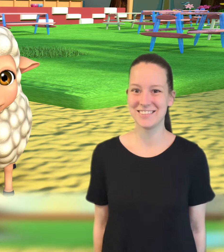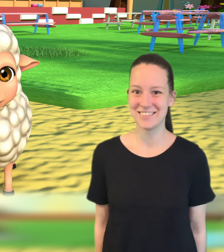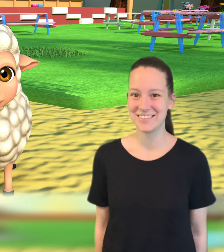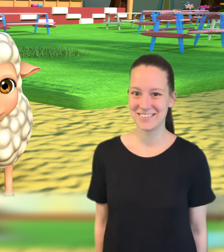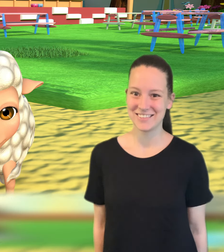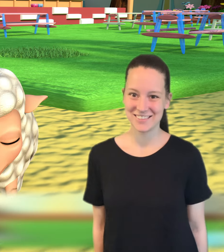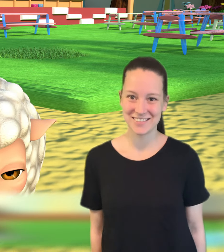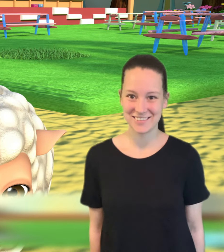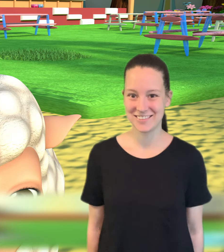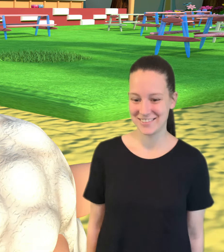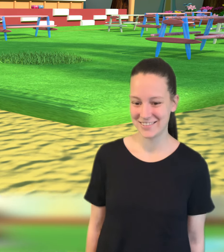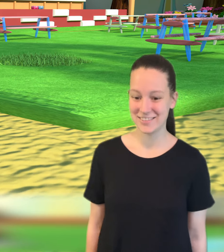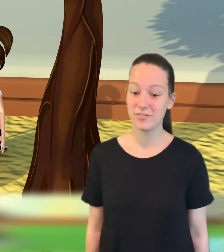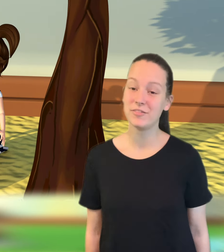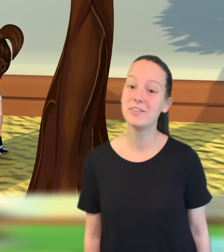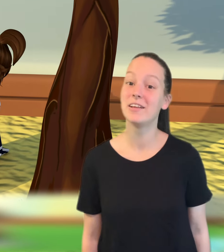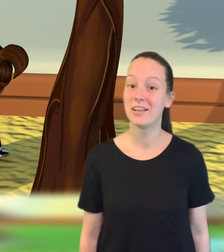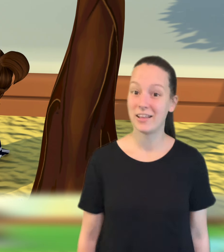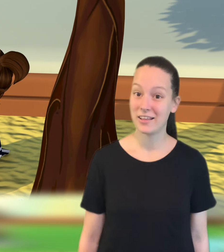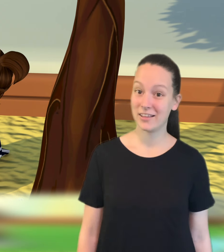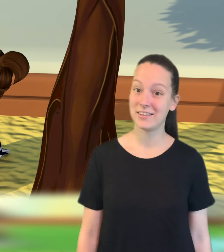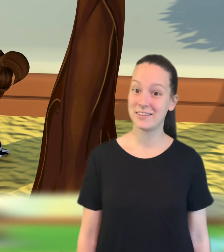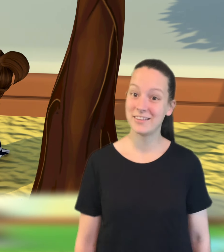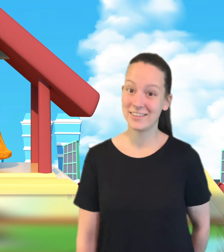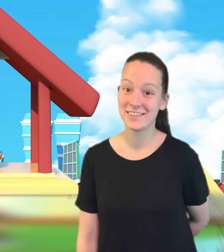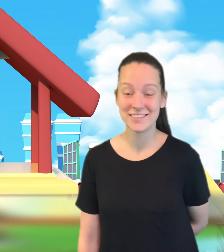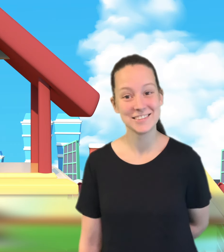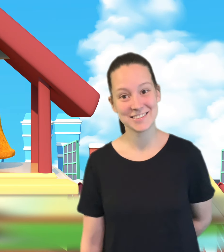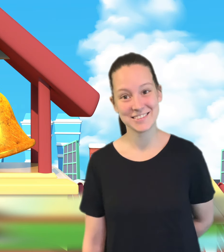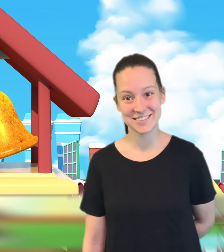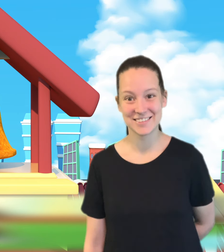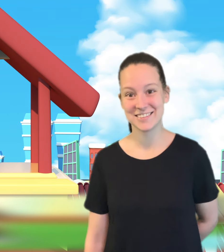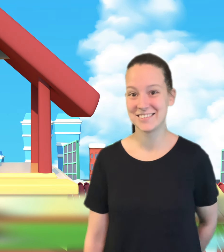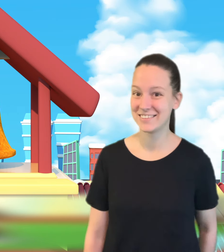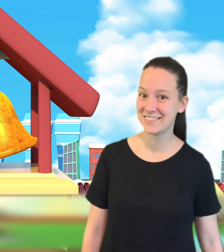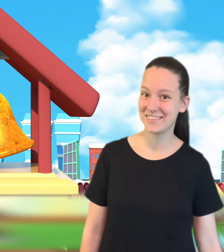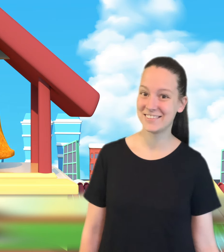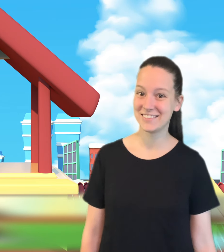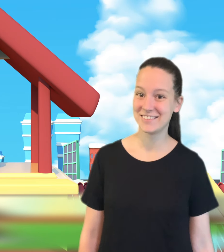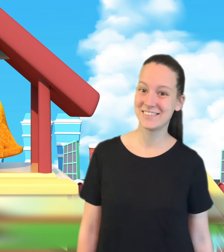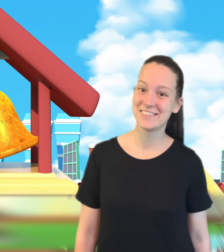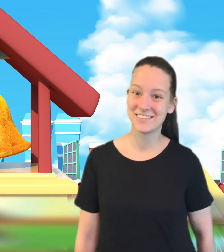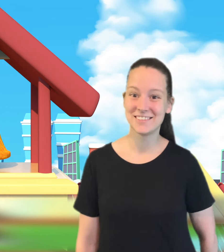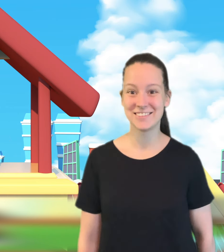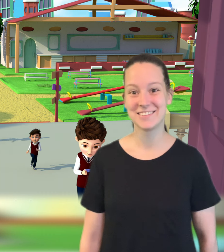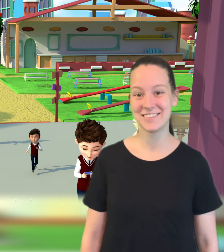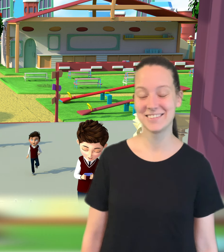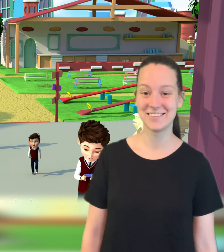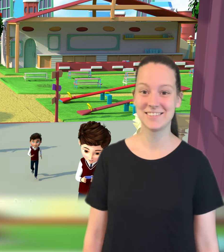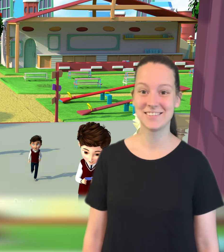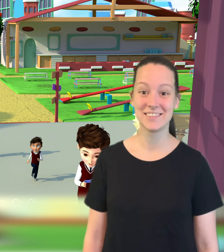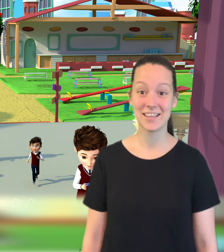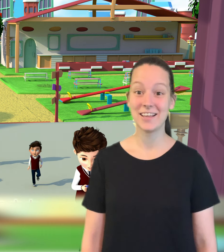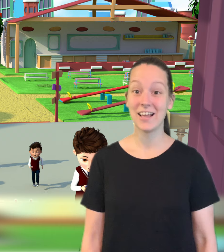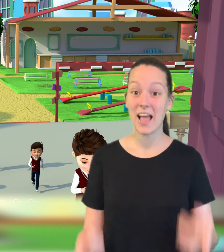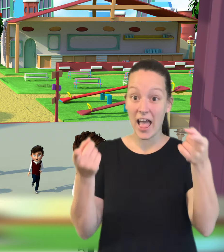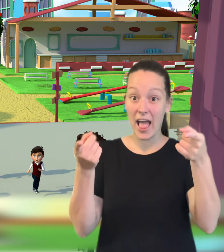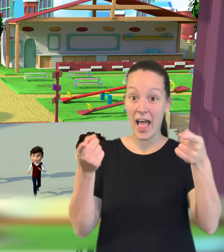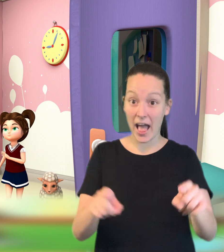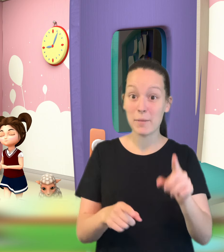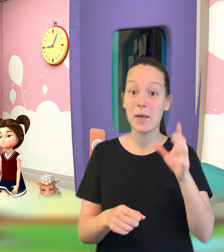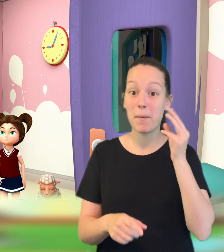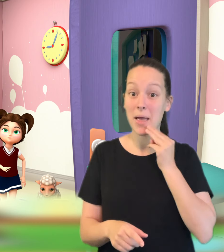ある時学校へ学校へ学校へある時学校へ着いてき